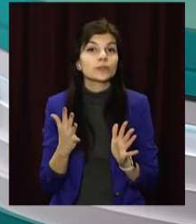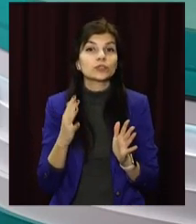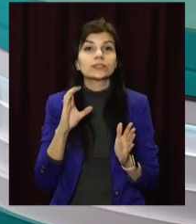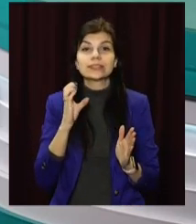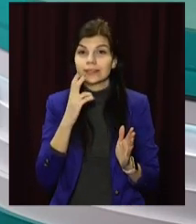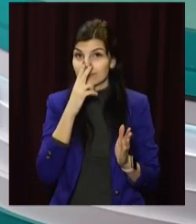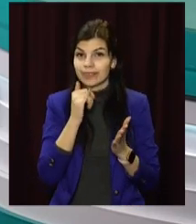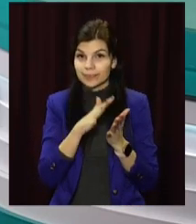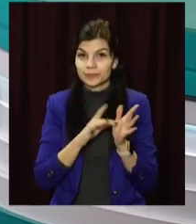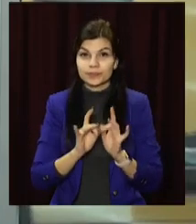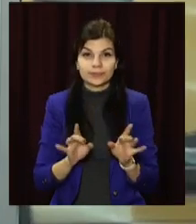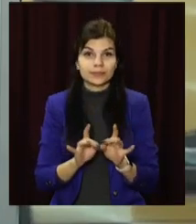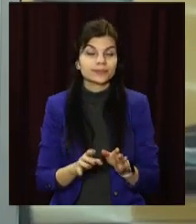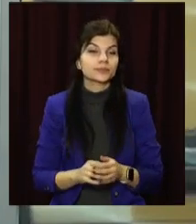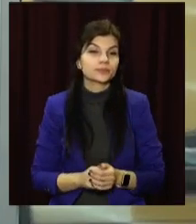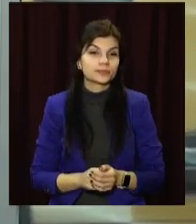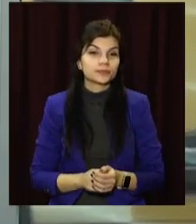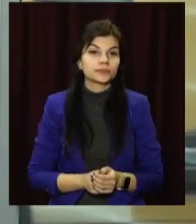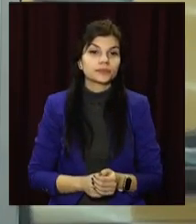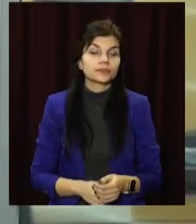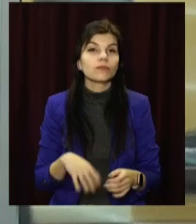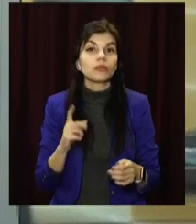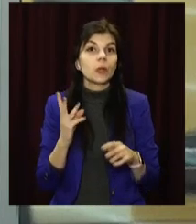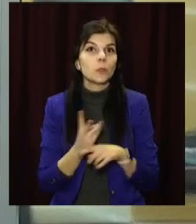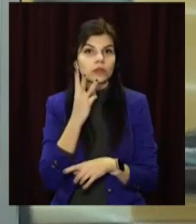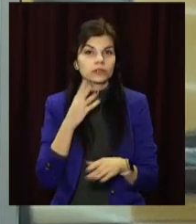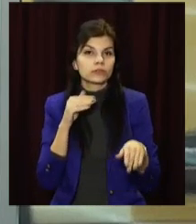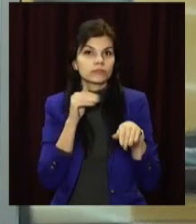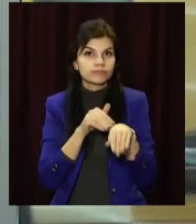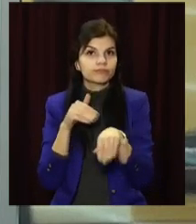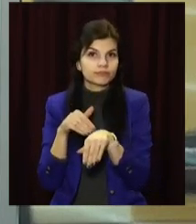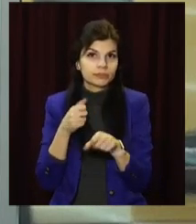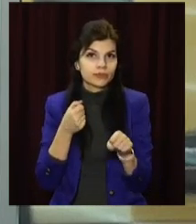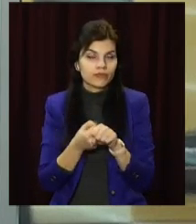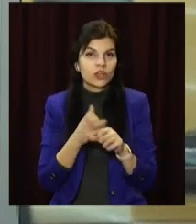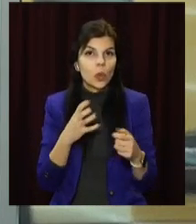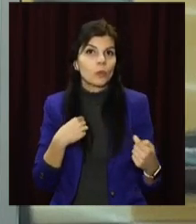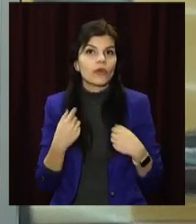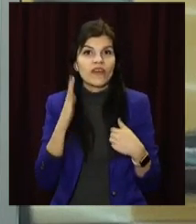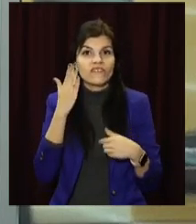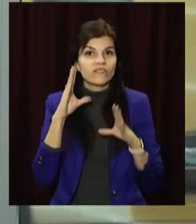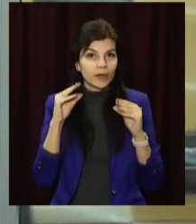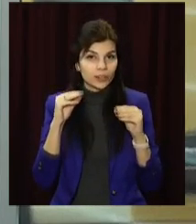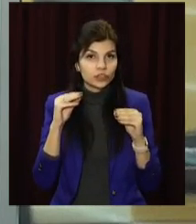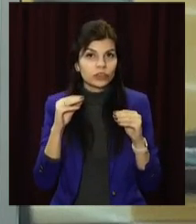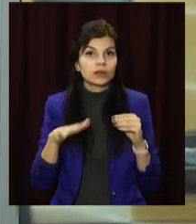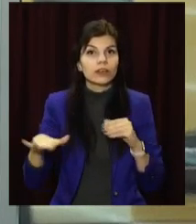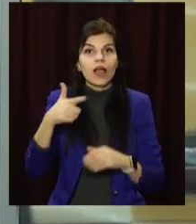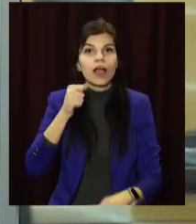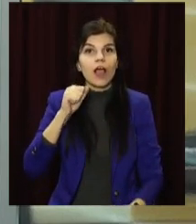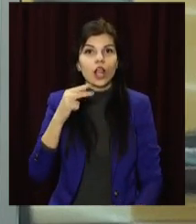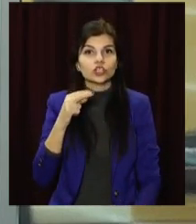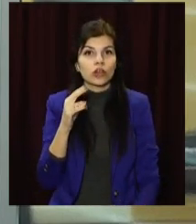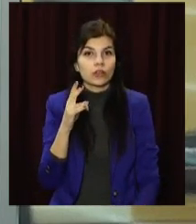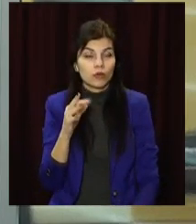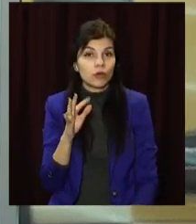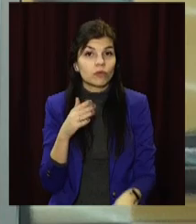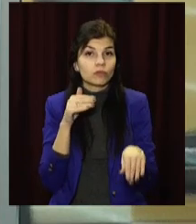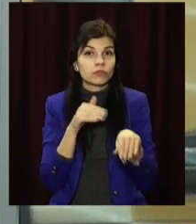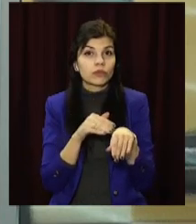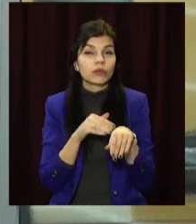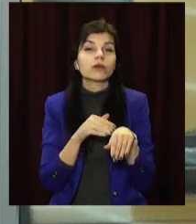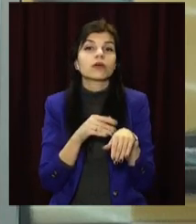середи дивіться далі. Потрійне ДТП із постраждалими. Ввечері вівторка на проїзді Гальченка у Дніпрі зіткнулися два